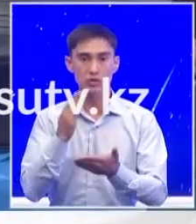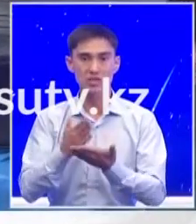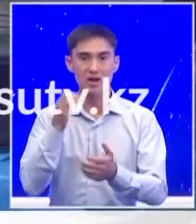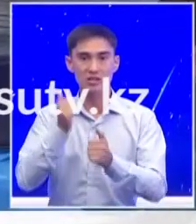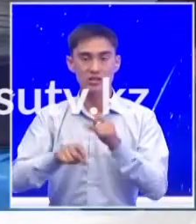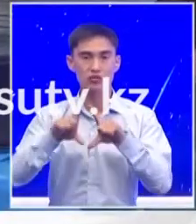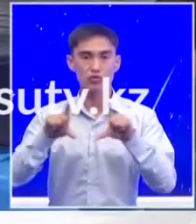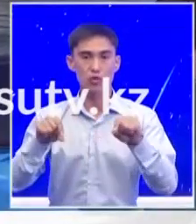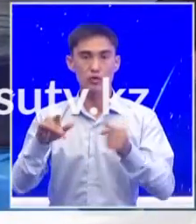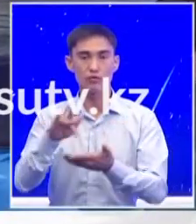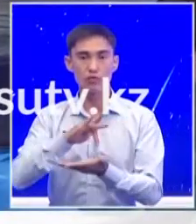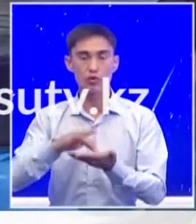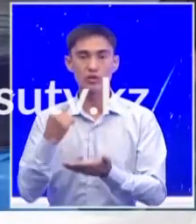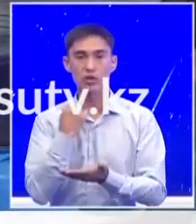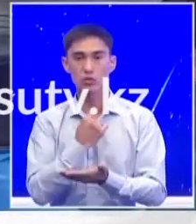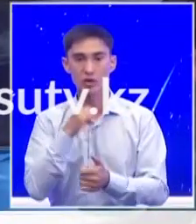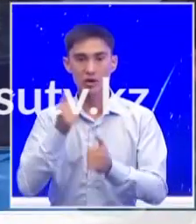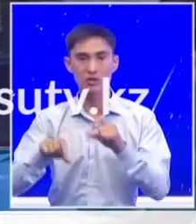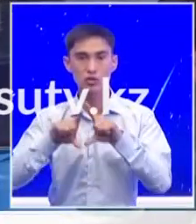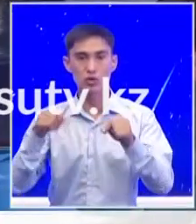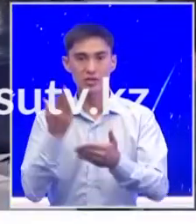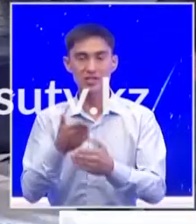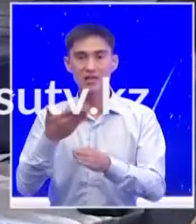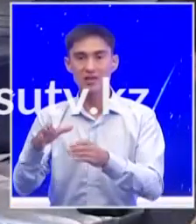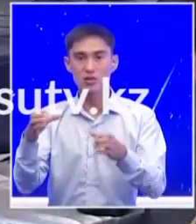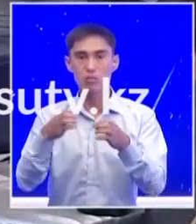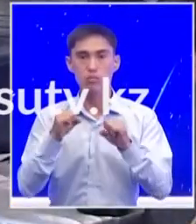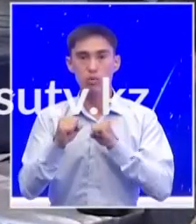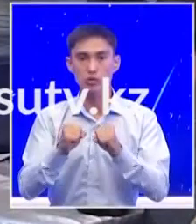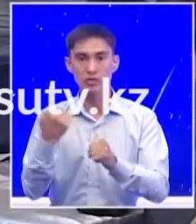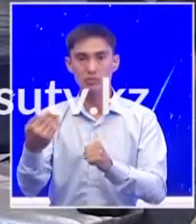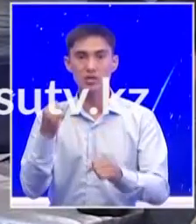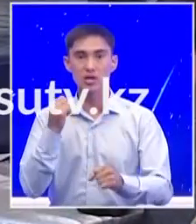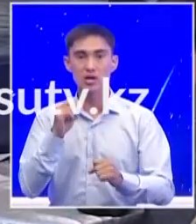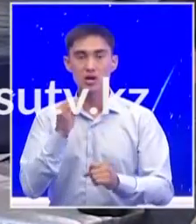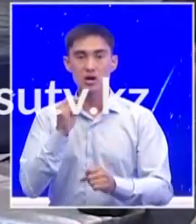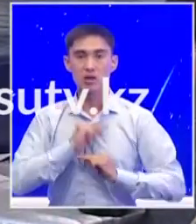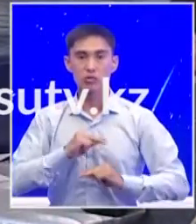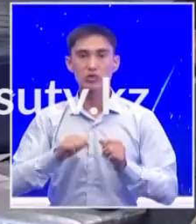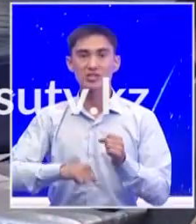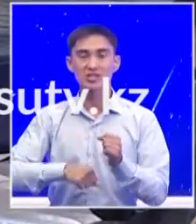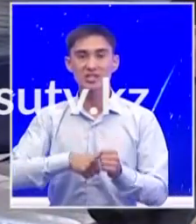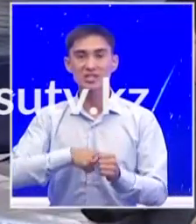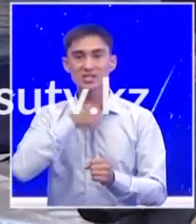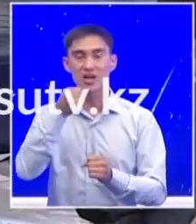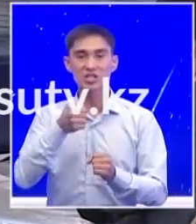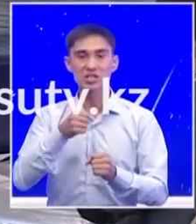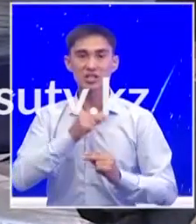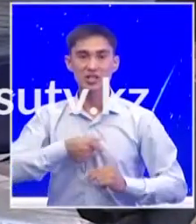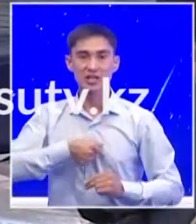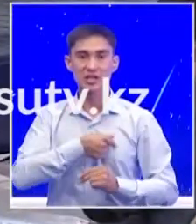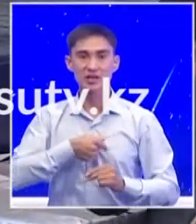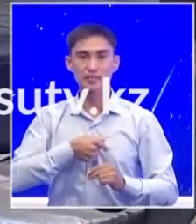территории города Талдыкурган, в каждой школе есть отделение бокса. И там же работают, там же есть старшие тренеры, и работа идет